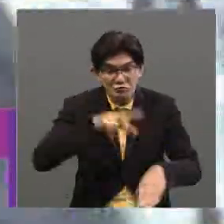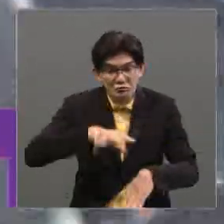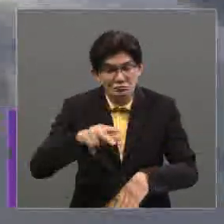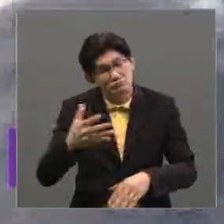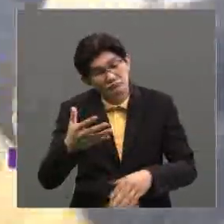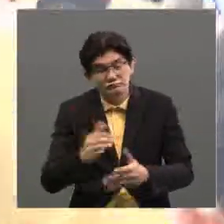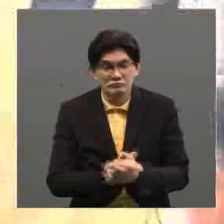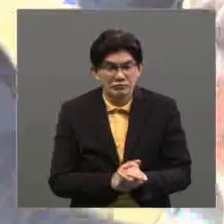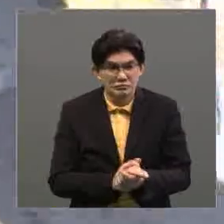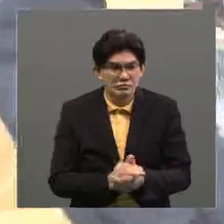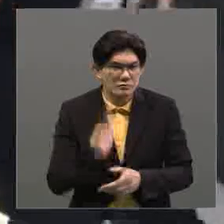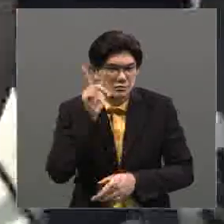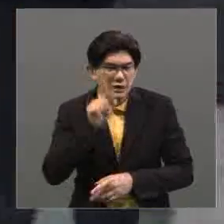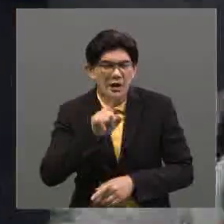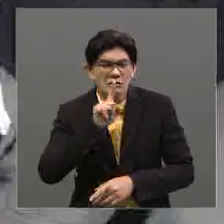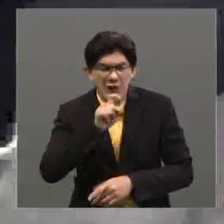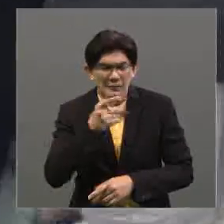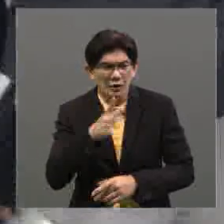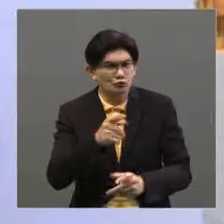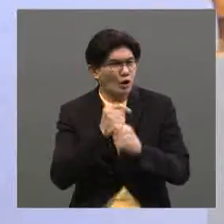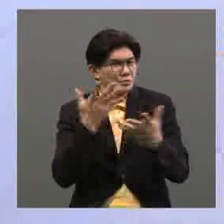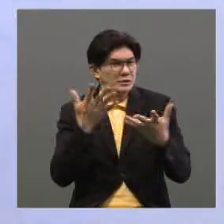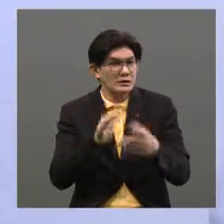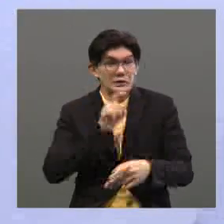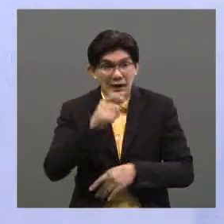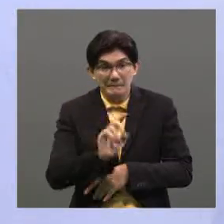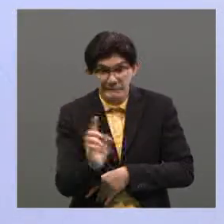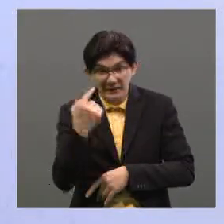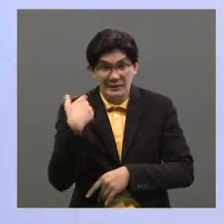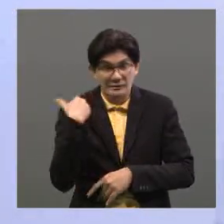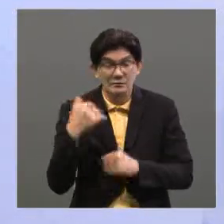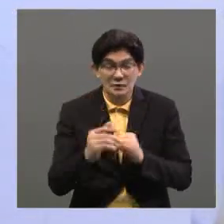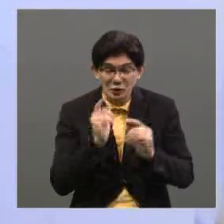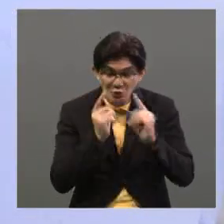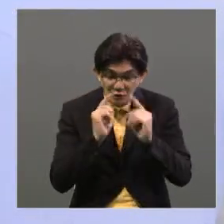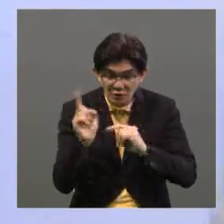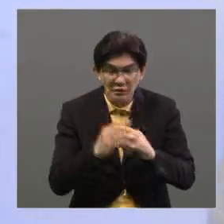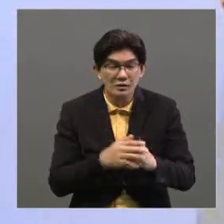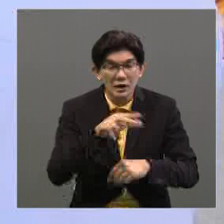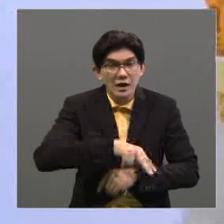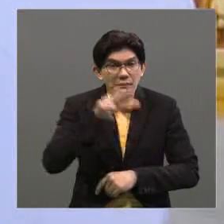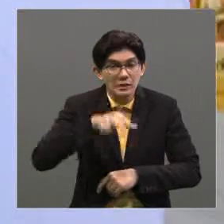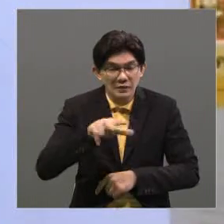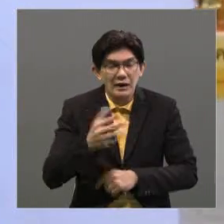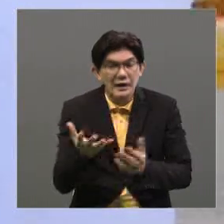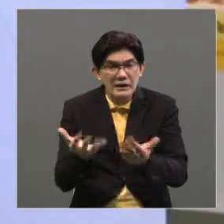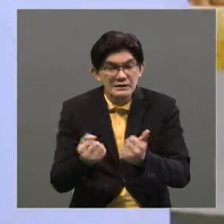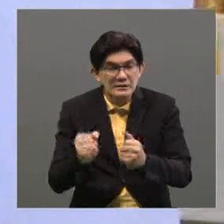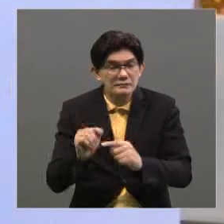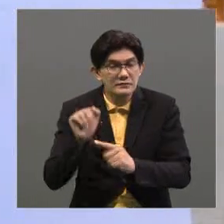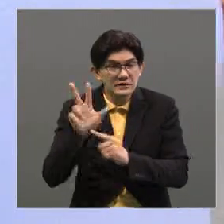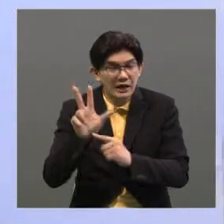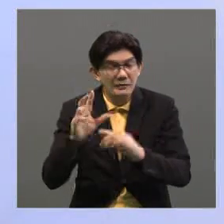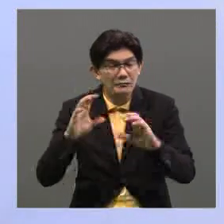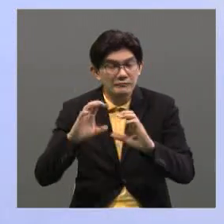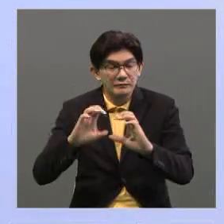ครับนักข่าวไม่ได้คำตอบก็ไปถามอีกคนนึงอ ่ ะเพราะว่าในดีลของคุณชูวิทย์ก็มีการบอกว่าเพื่อไทยเขาจะยืมมือพรรคอันดับ3ก็